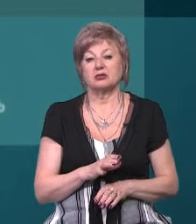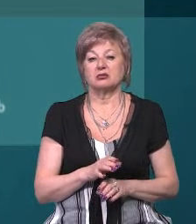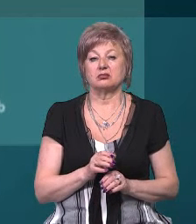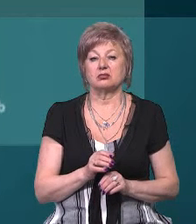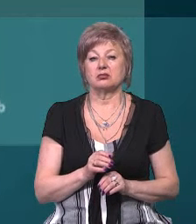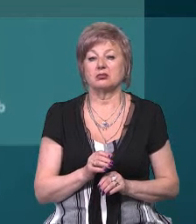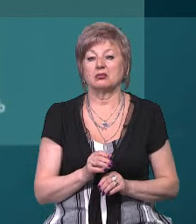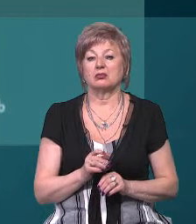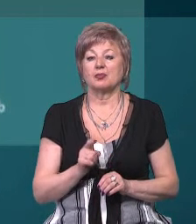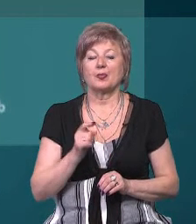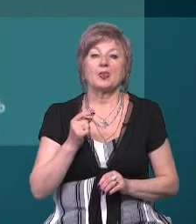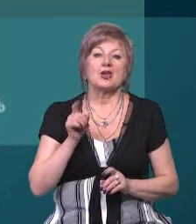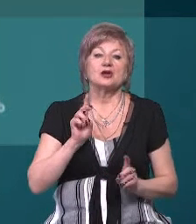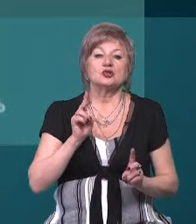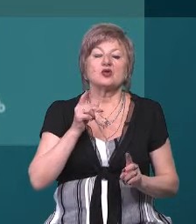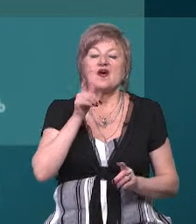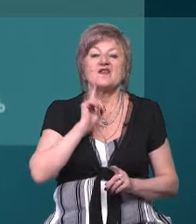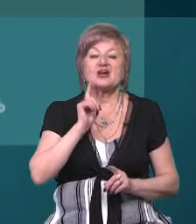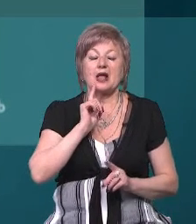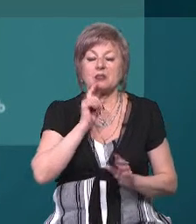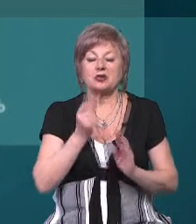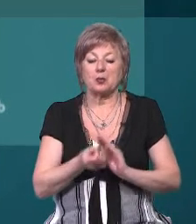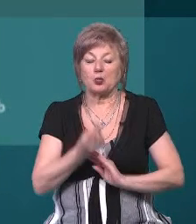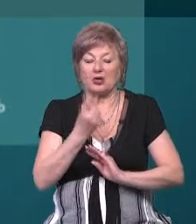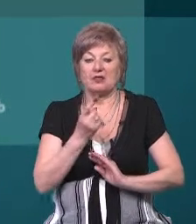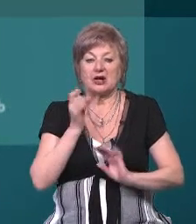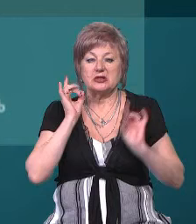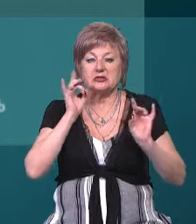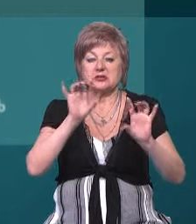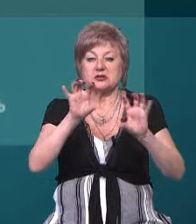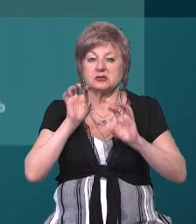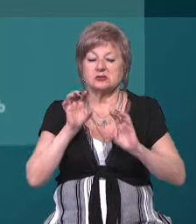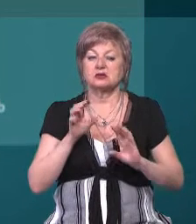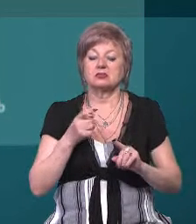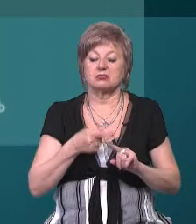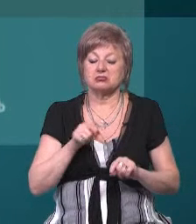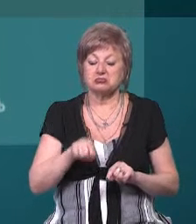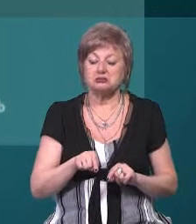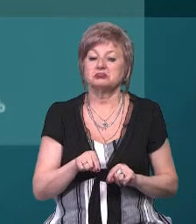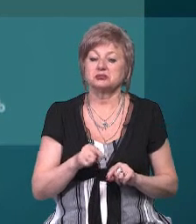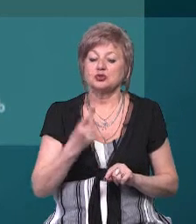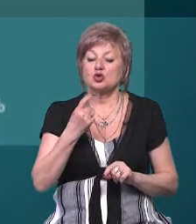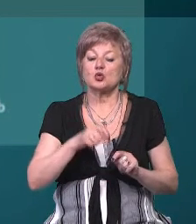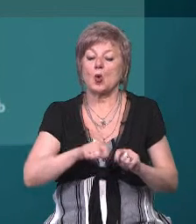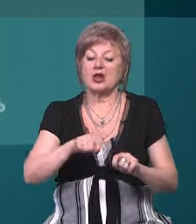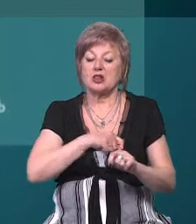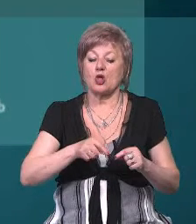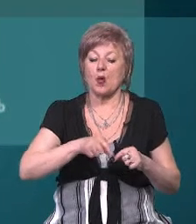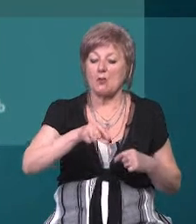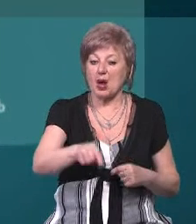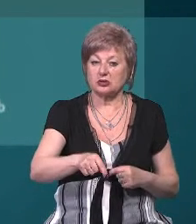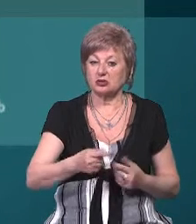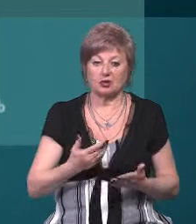якісь ефекти, коли тимчасово з'являється сигнал на відстані від 100 кілометрів, але це відбувається